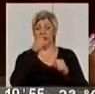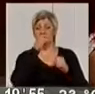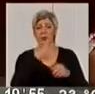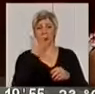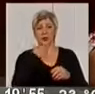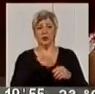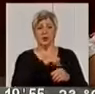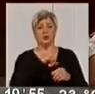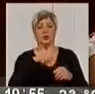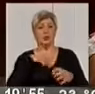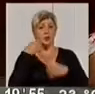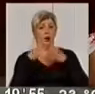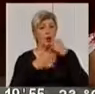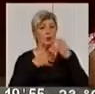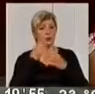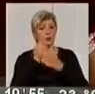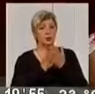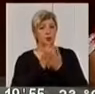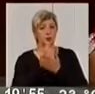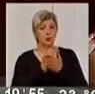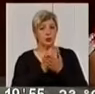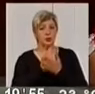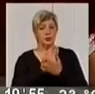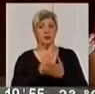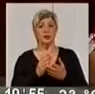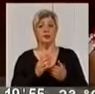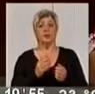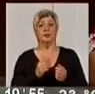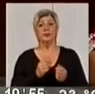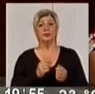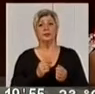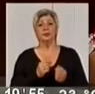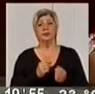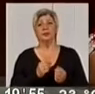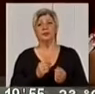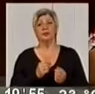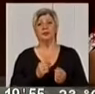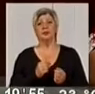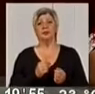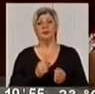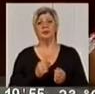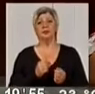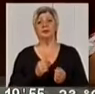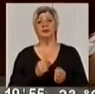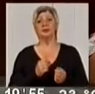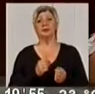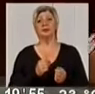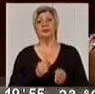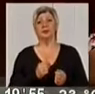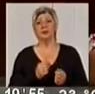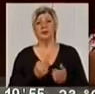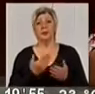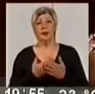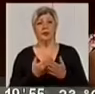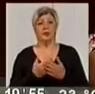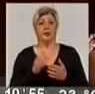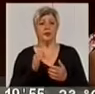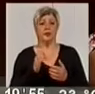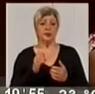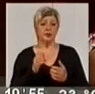в таких закладах, про які ми сьогодні говоримо, тільки здатні до самообслуговування можуть оздоровлюватися. Це діти, наприклад, сколіоз. Чи там дитина